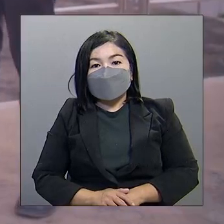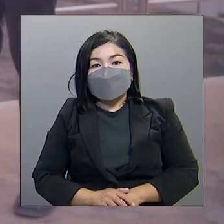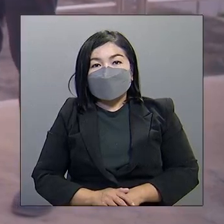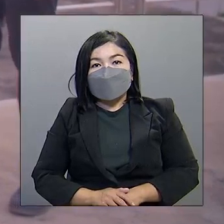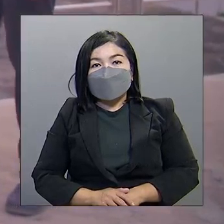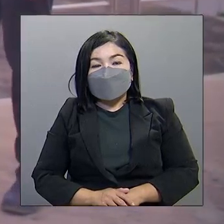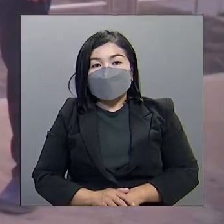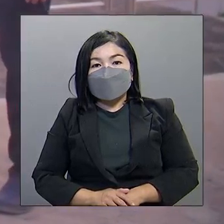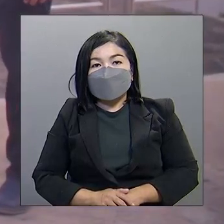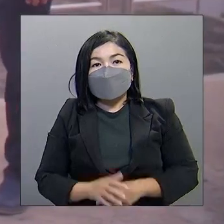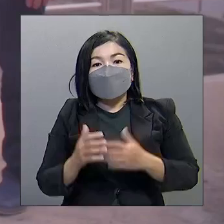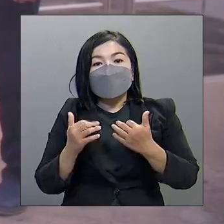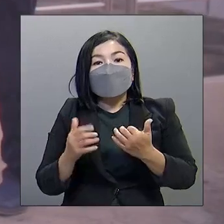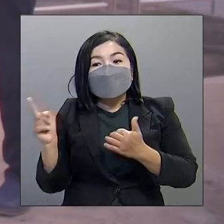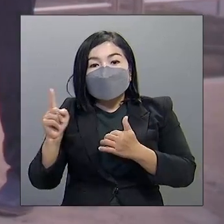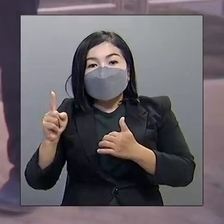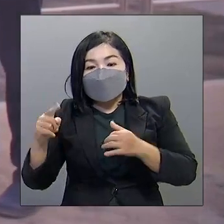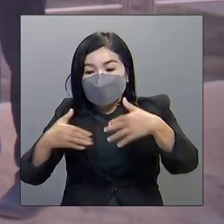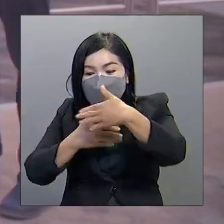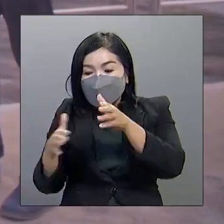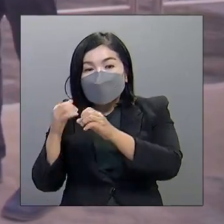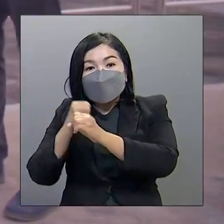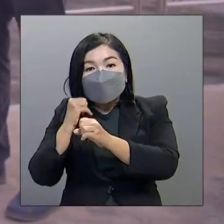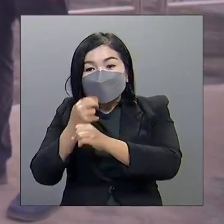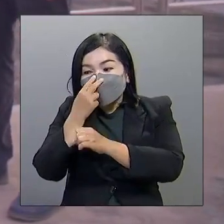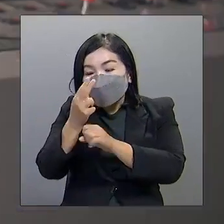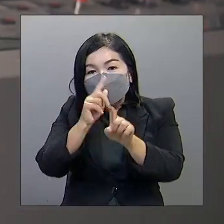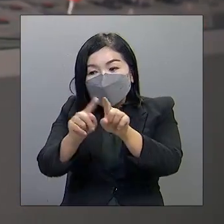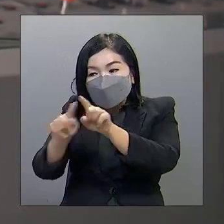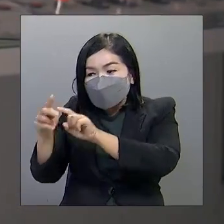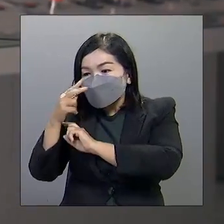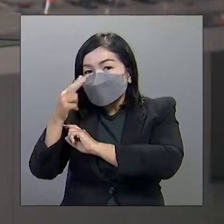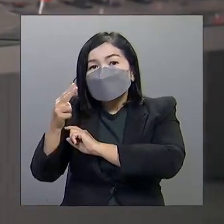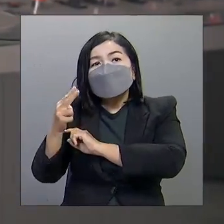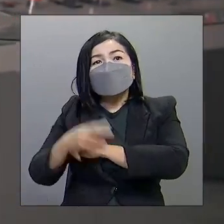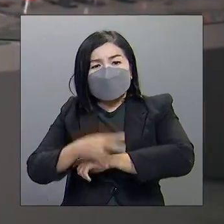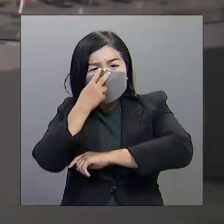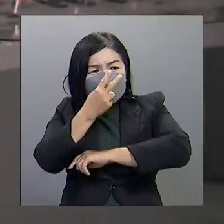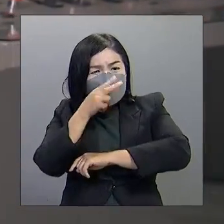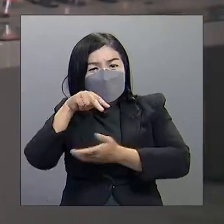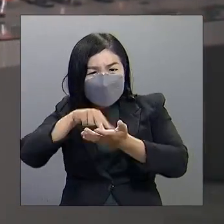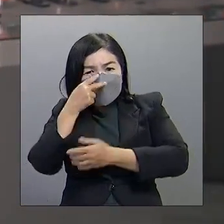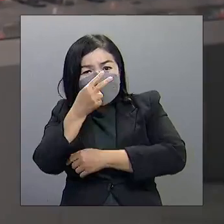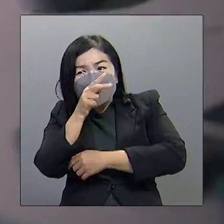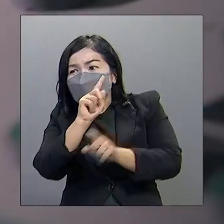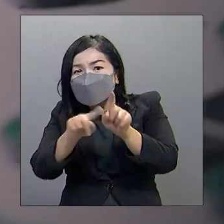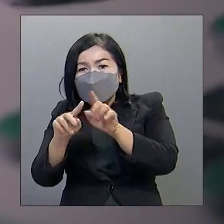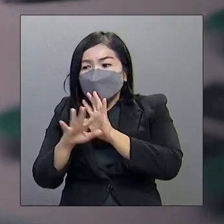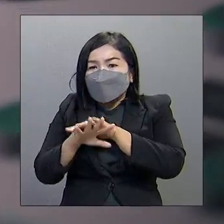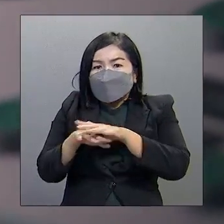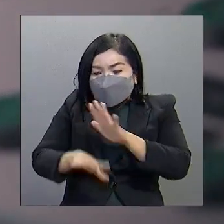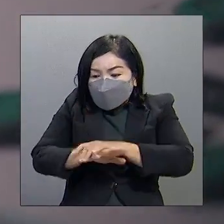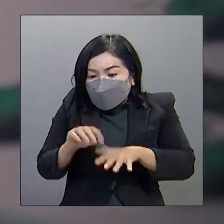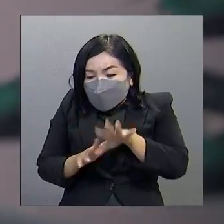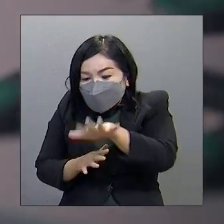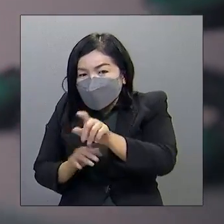พี่ธงชัยพี่จากที่ห้องคอนโทรลเนี่ยนะผมเห็นปุ่มเห็นอะไรเยอะแยะมากมายที่ผมนี่อยากจะอยู่กอดอกตลอดเวลาเลยกลัวมือไปโดนพี่ก้าวกลัวไปโดน